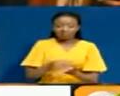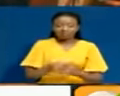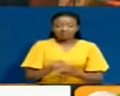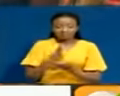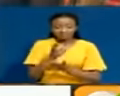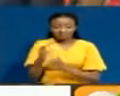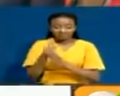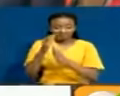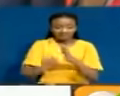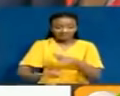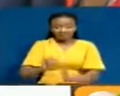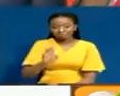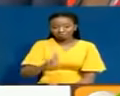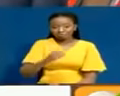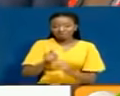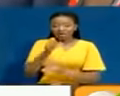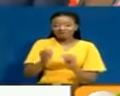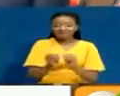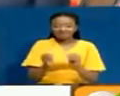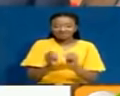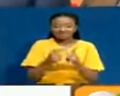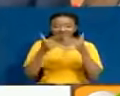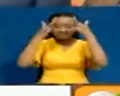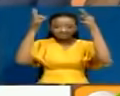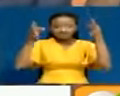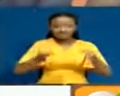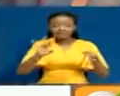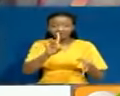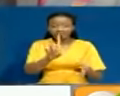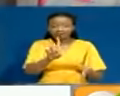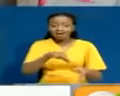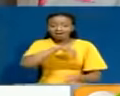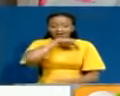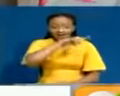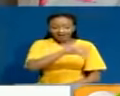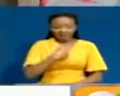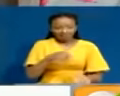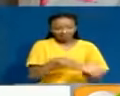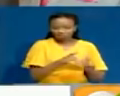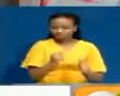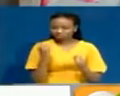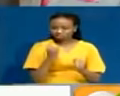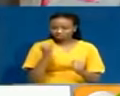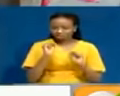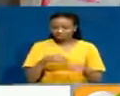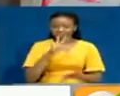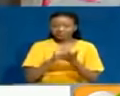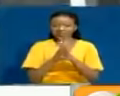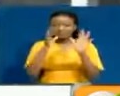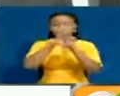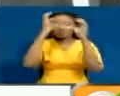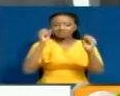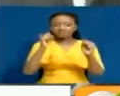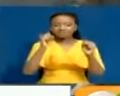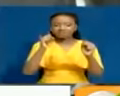Uhuru Kenyatta. Na baada ya mkutano, azimio likiwa moja, Raila ana nafasi nzuri ya kuwa rais wa tano wa